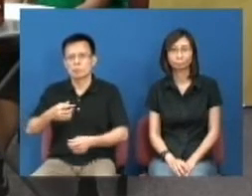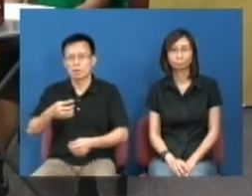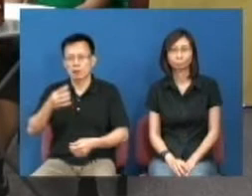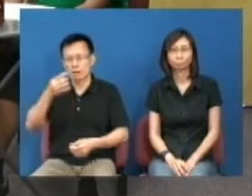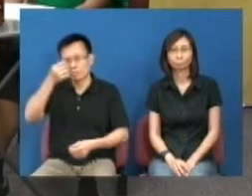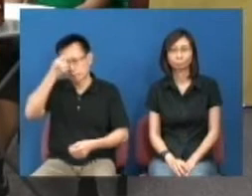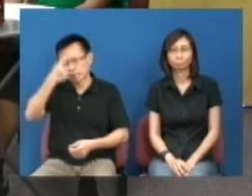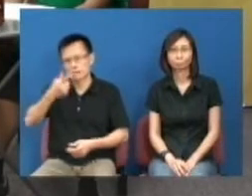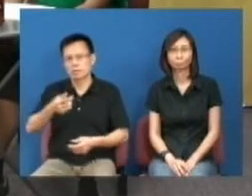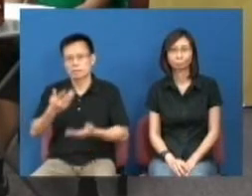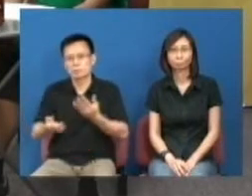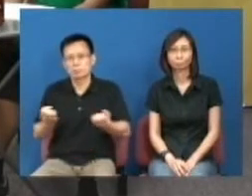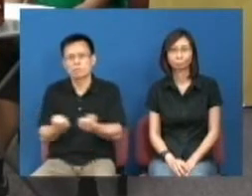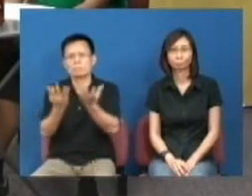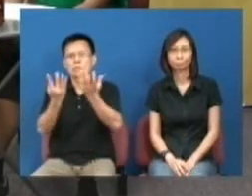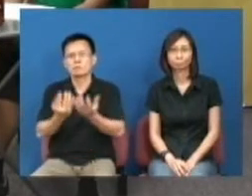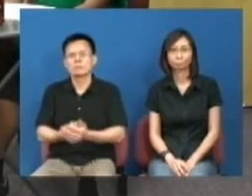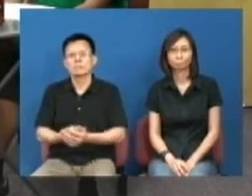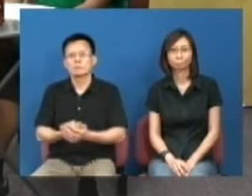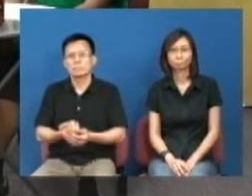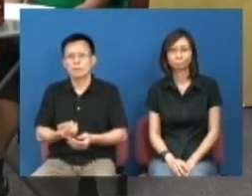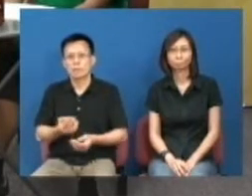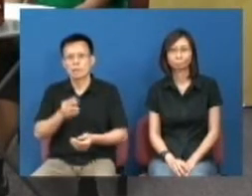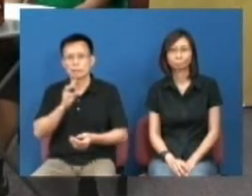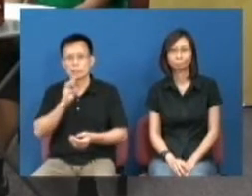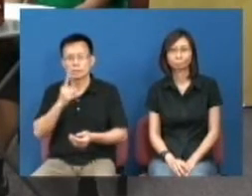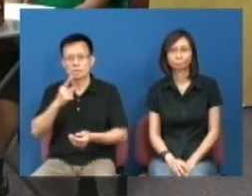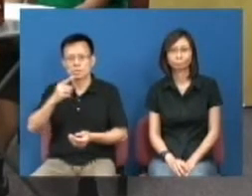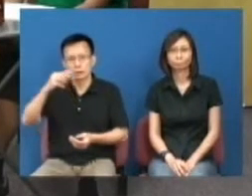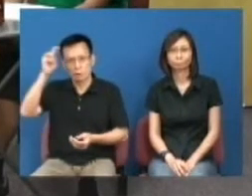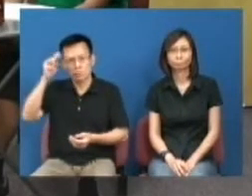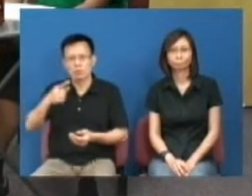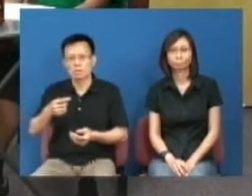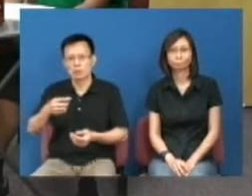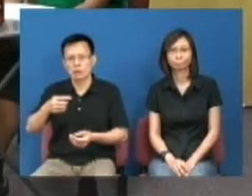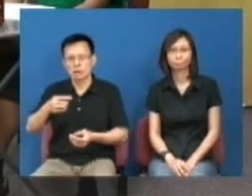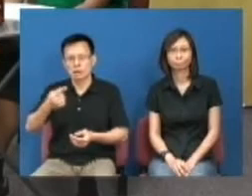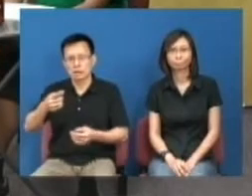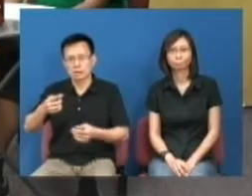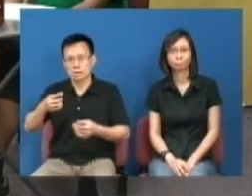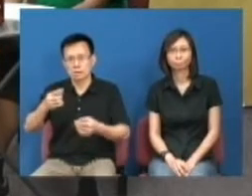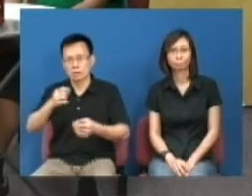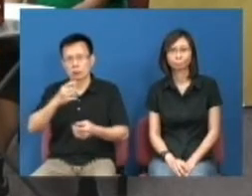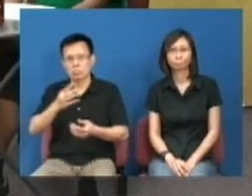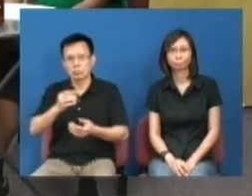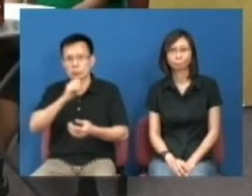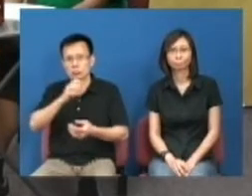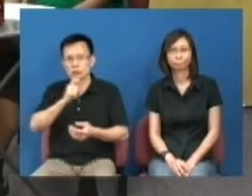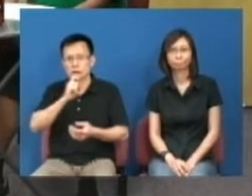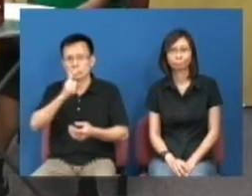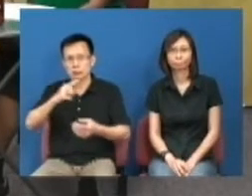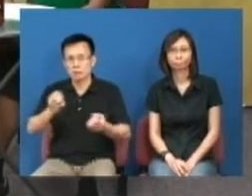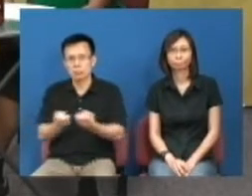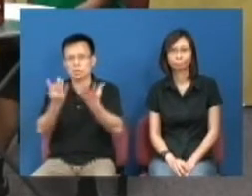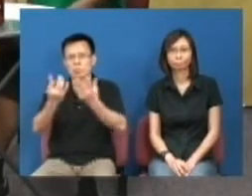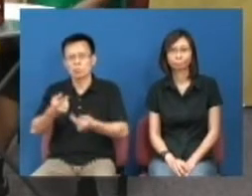爆煲噶，係咪啊？即係如果你係。即係又係咁樣嘅時候，你咪衝突咯，係咪啊？咁我覺得曾偉雄